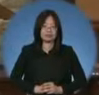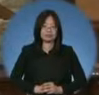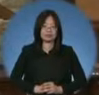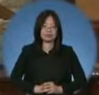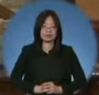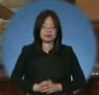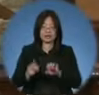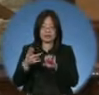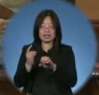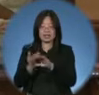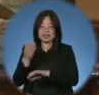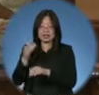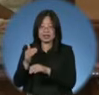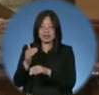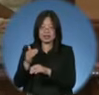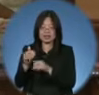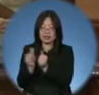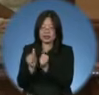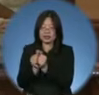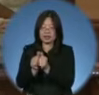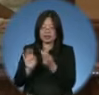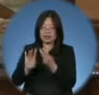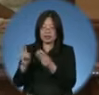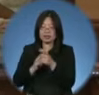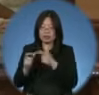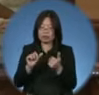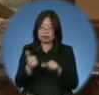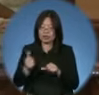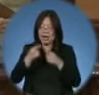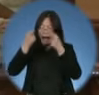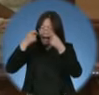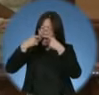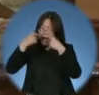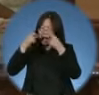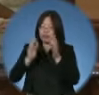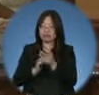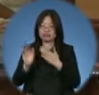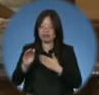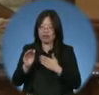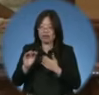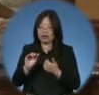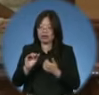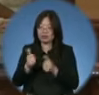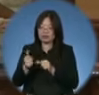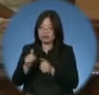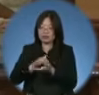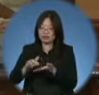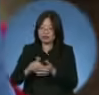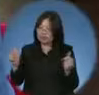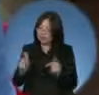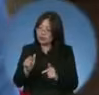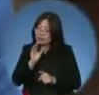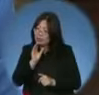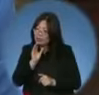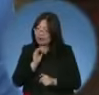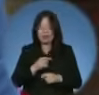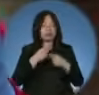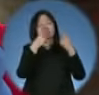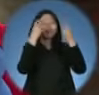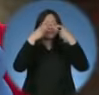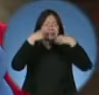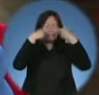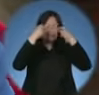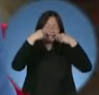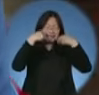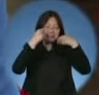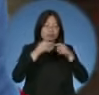중년 남성들 세 배나 더 죽는다. 예. 펑펑 울고 나면 덜 죽습니까? 간단히 말해서. 펑펑 울고